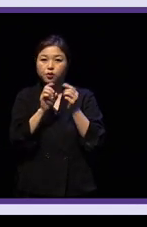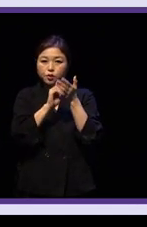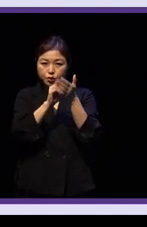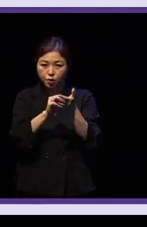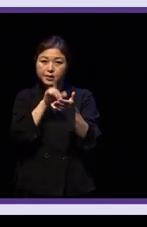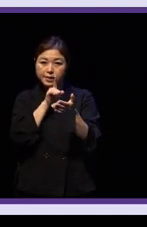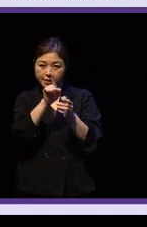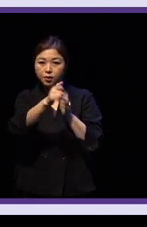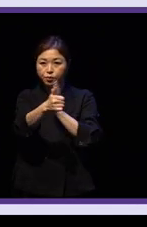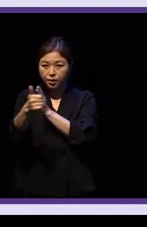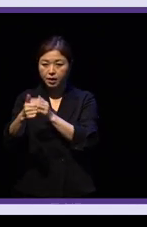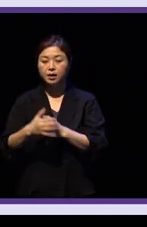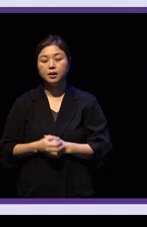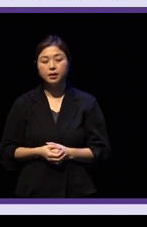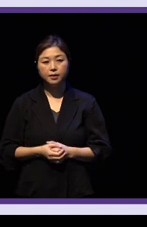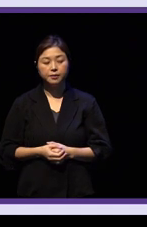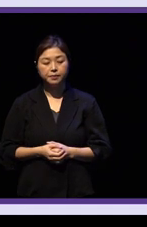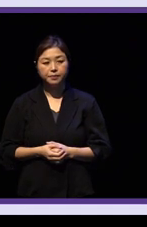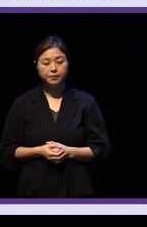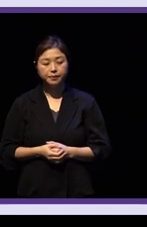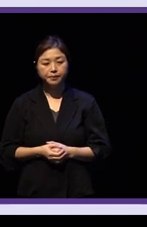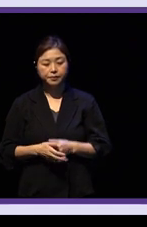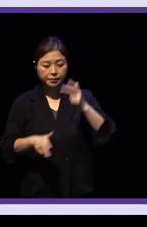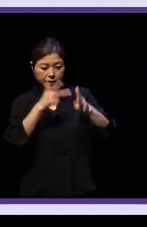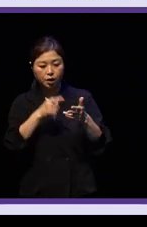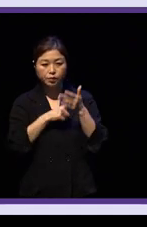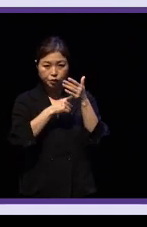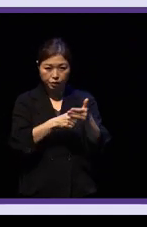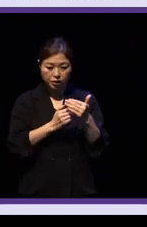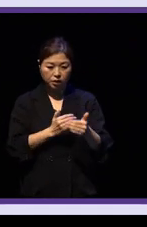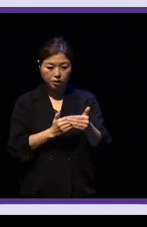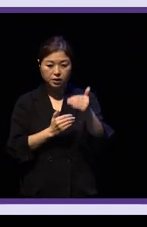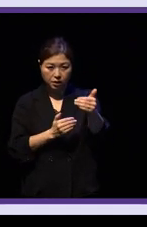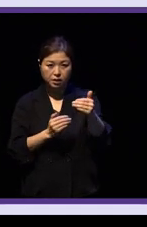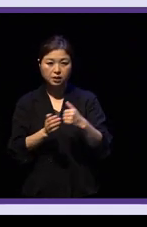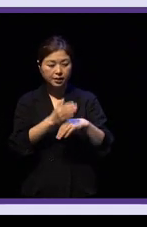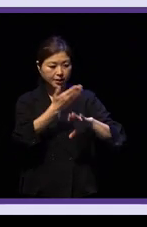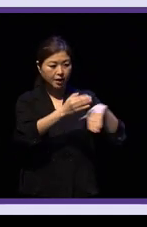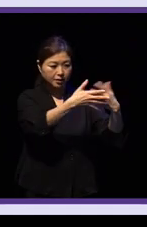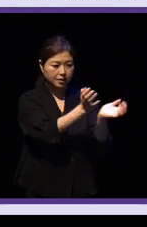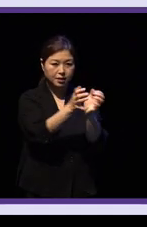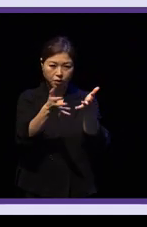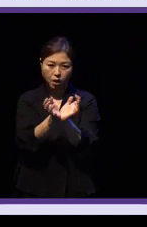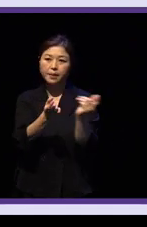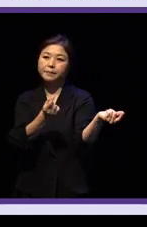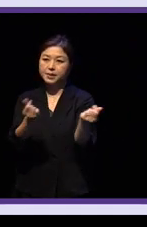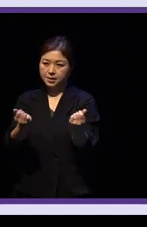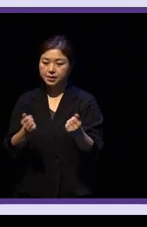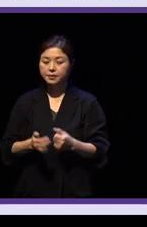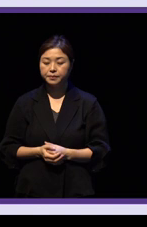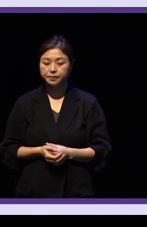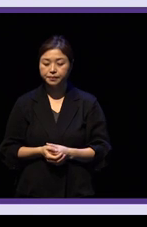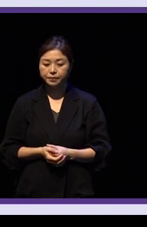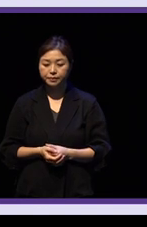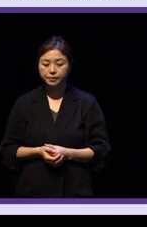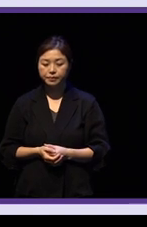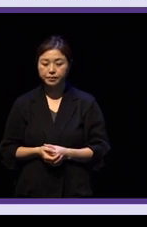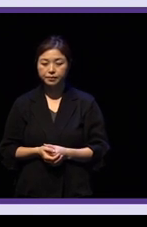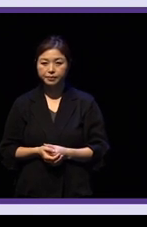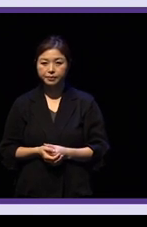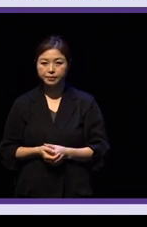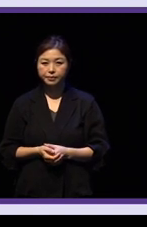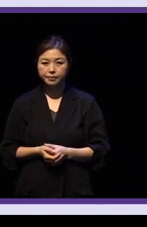해주시면 감사드리겠습니다 사업 추진 절차 전년도랑 거의 기본적으로 같다는 말씀을 드릴게요 저희가